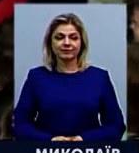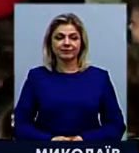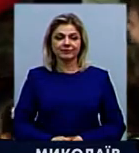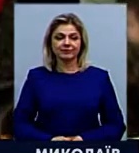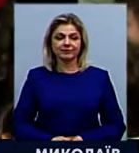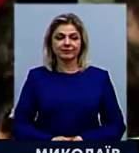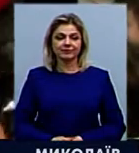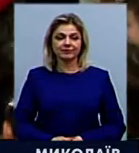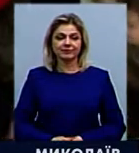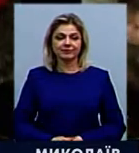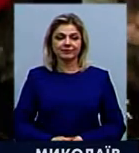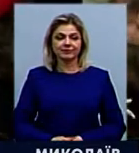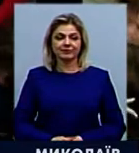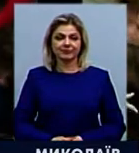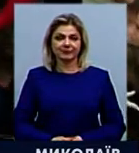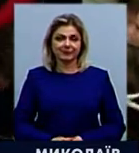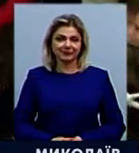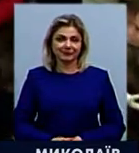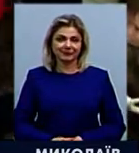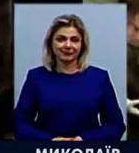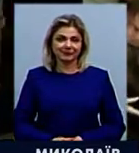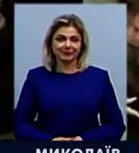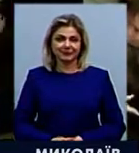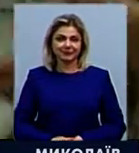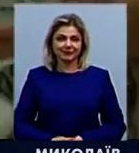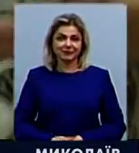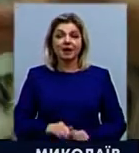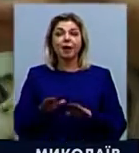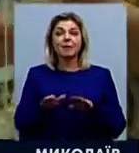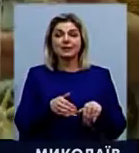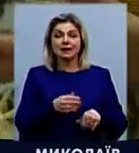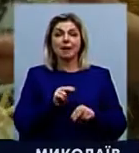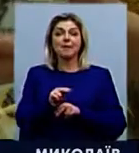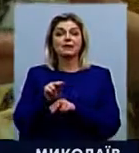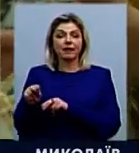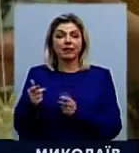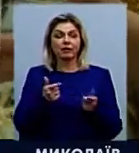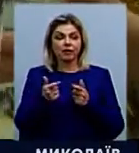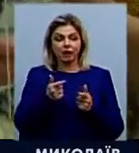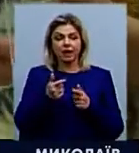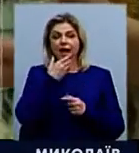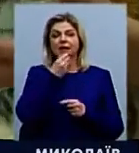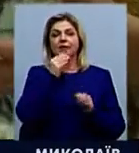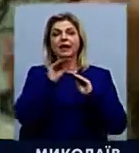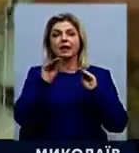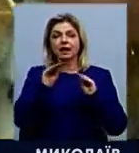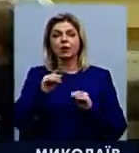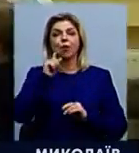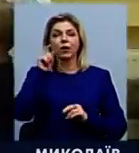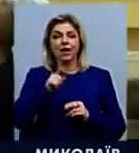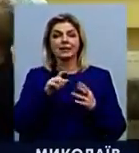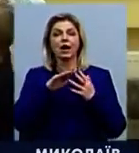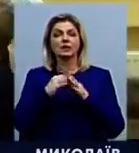настроєння. Ну, куточки, давай, ну, куточки, давай, давай. Після – майстер-клас з виготовлення традиційної прикраси української оселі –